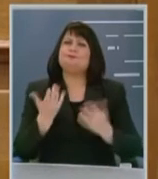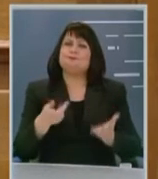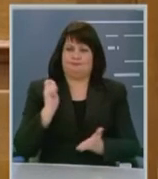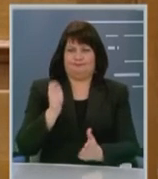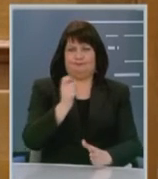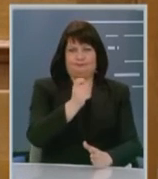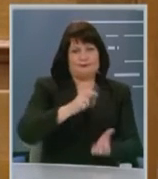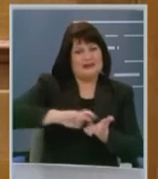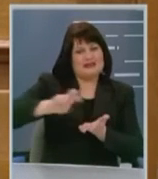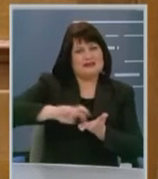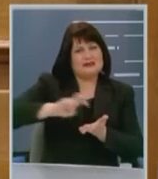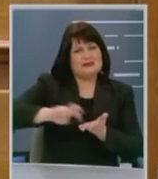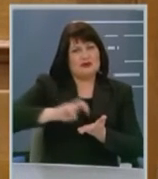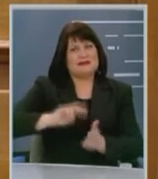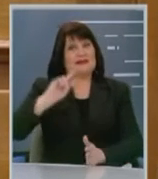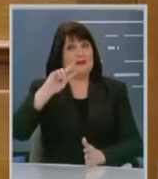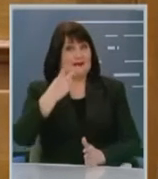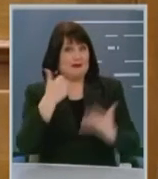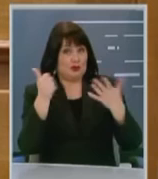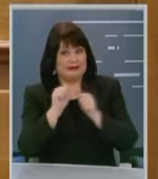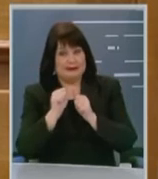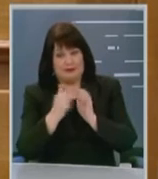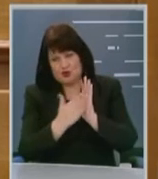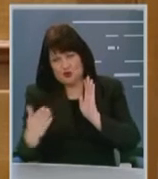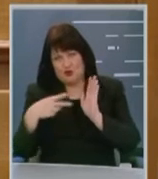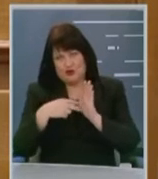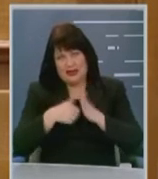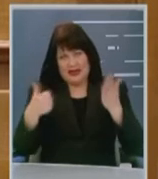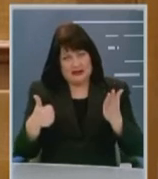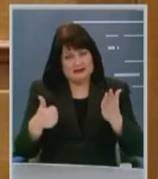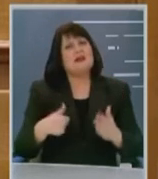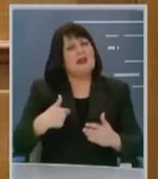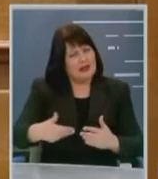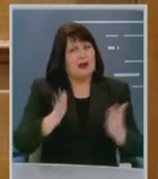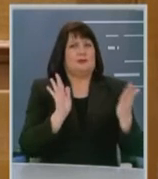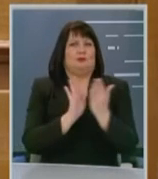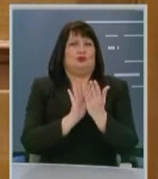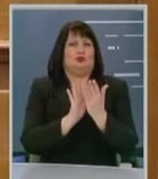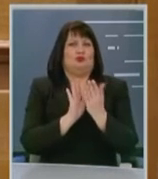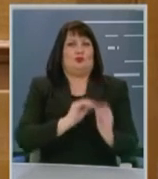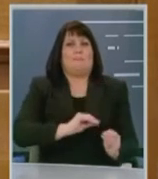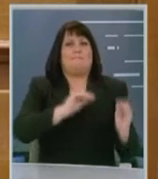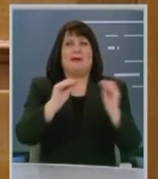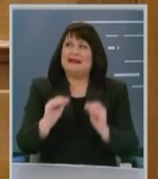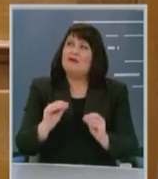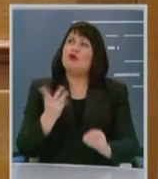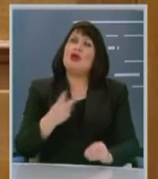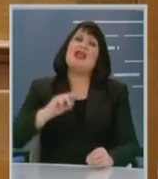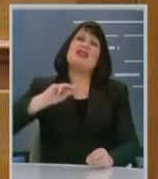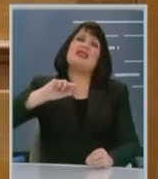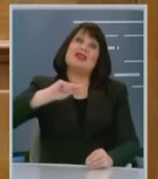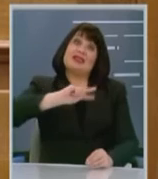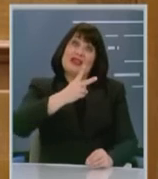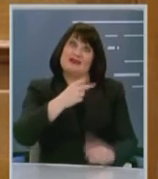των εισφορών του δευτέρου εξαμήνου του 2016. Θα αντιμετωπιστεί με τη μεταφορά τους στο δεύτερο εξάμηνο